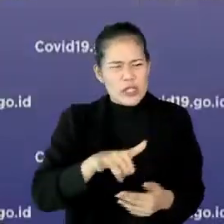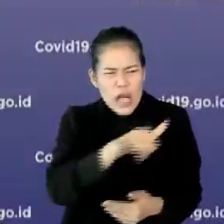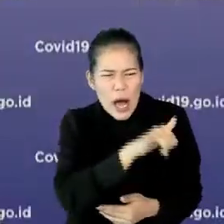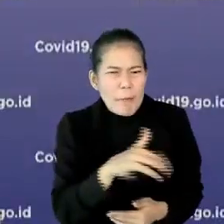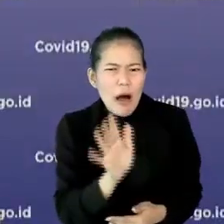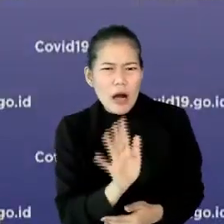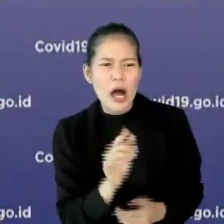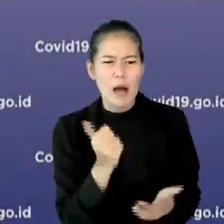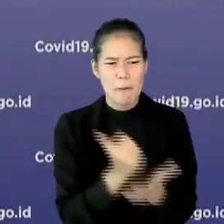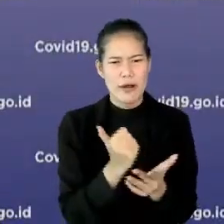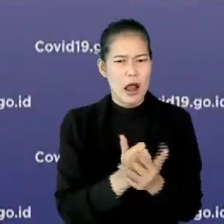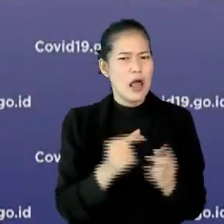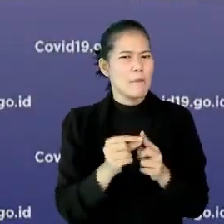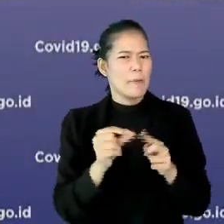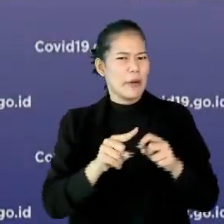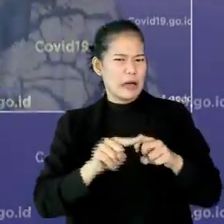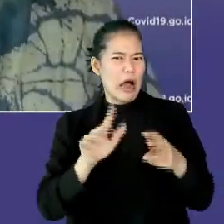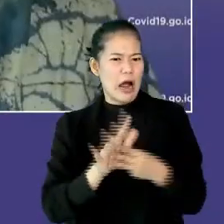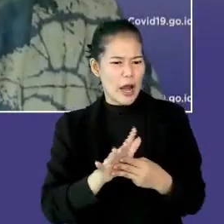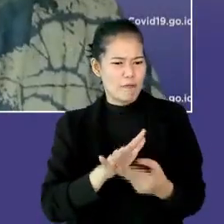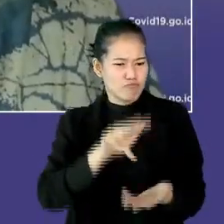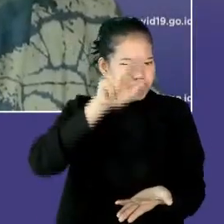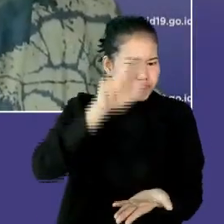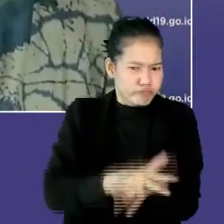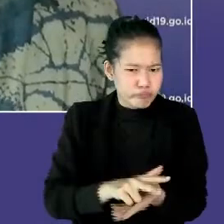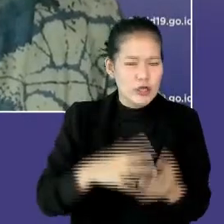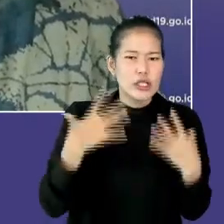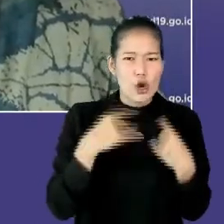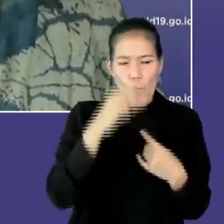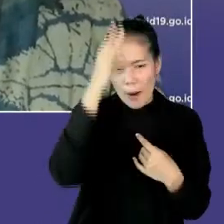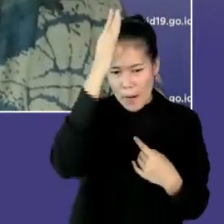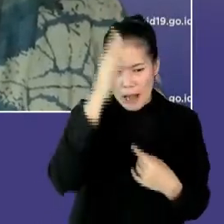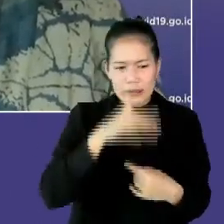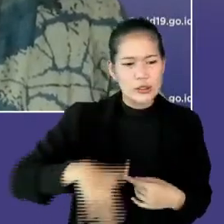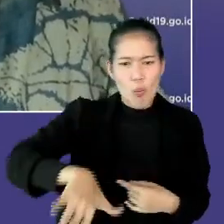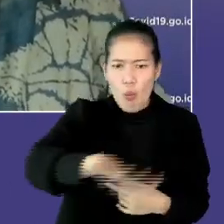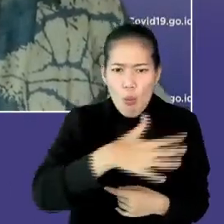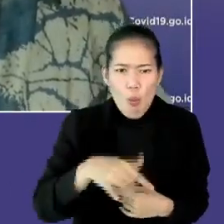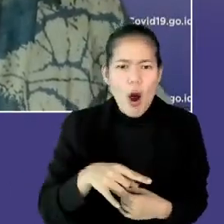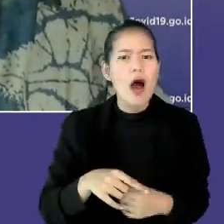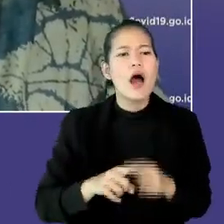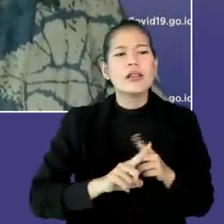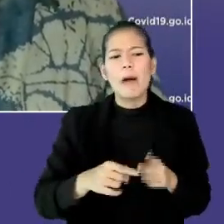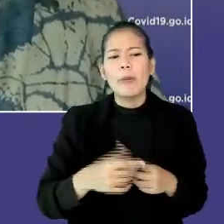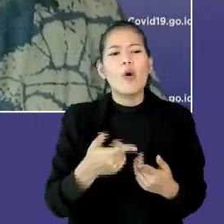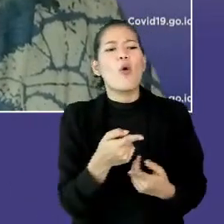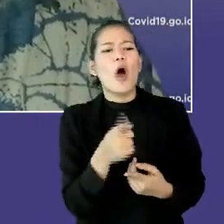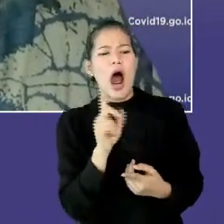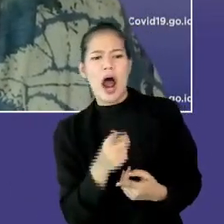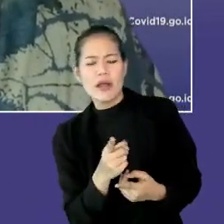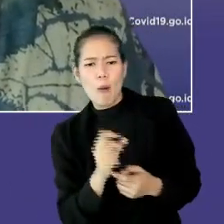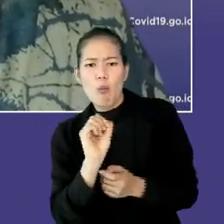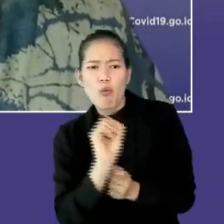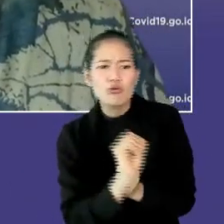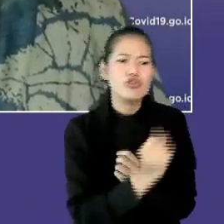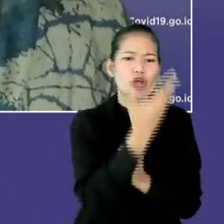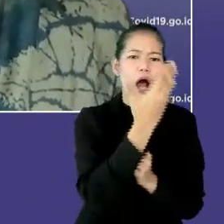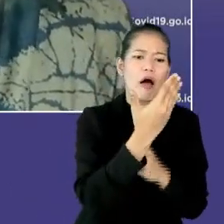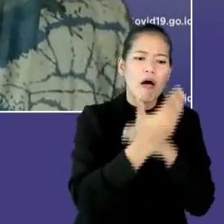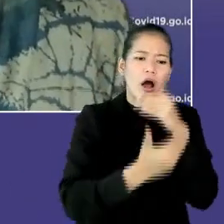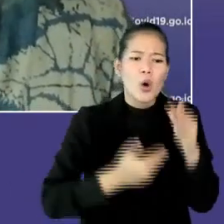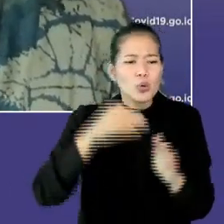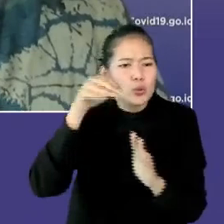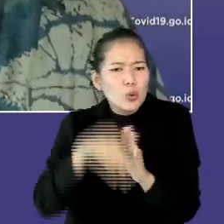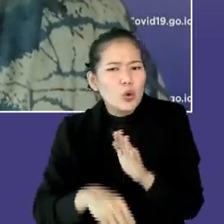kita PPKM-nya itu kan Jawa Bali, kenapa kemudian gitu ya? Ada yang kayaknya baru sampai puncak dan baru turun